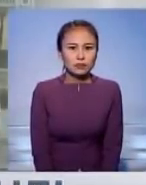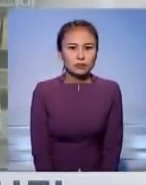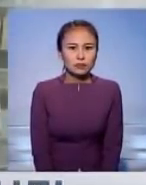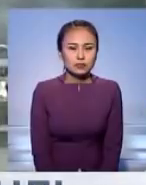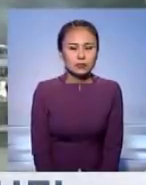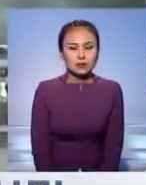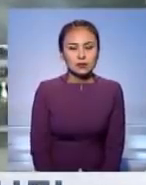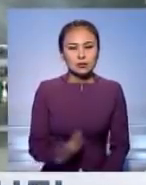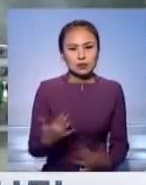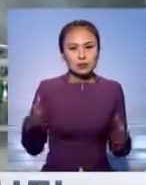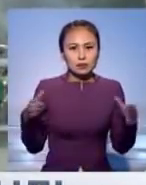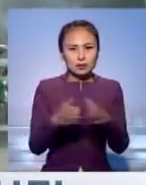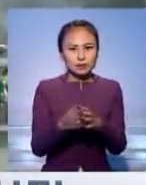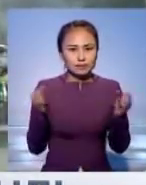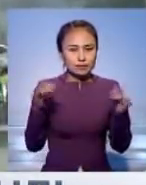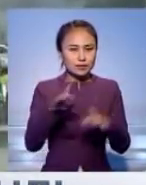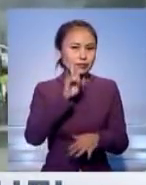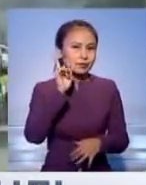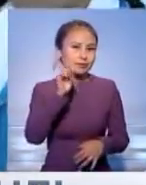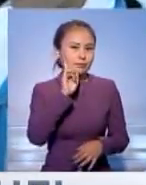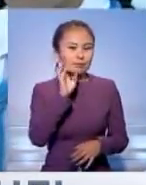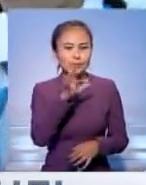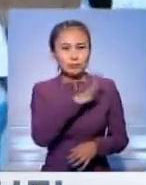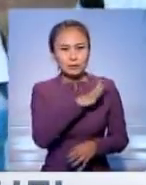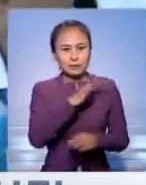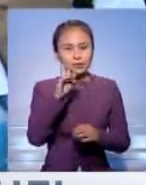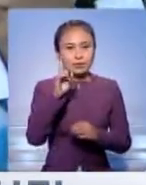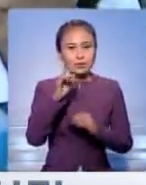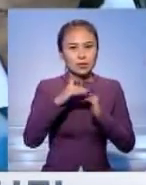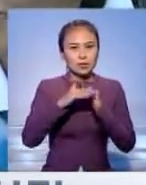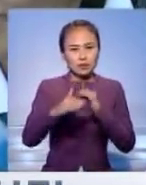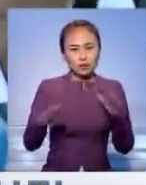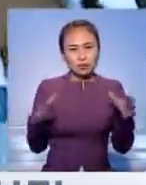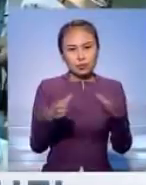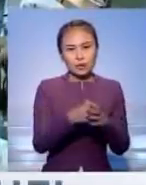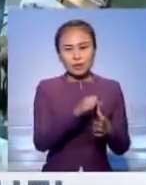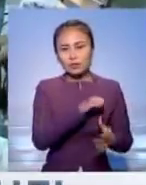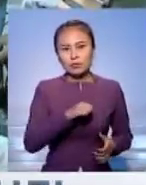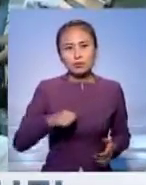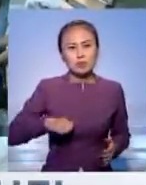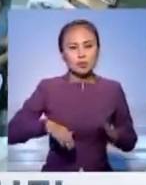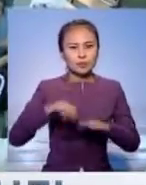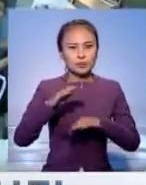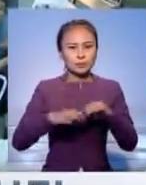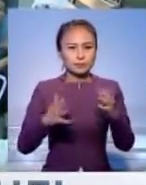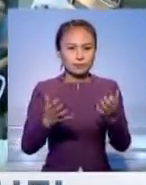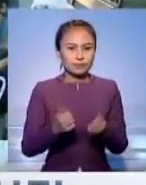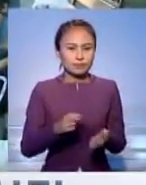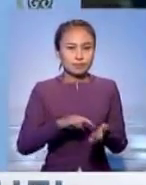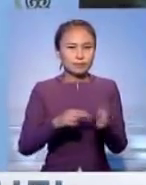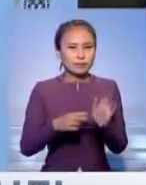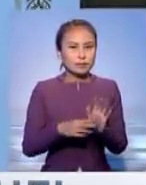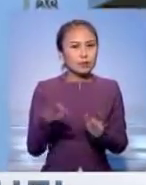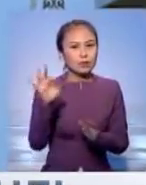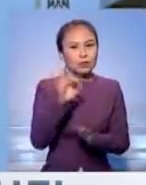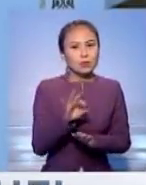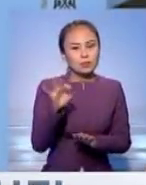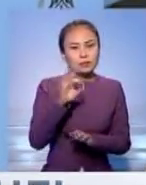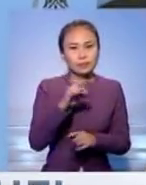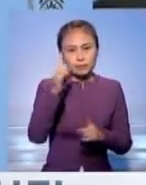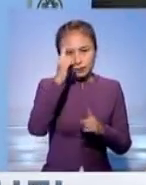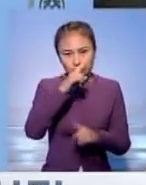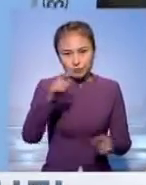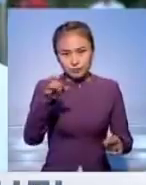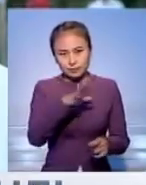Ауқымды шараға жиналған жалынды жастарға жас отандықтар түрлі сала бойынша өңірде қолға алынған жоба бастамалар жөнінде кең ақпар